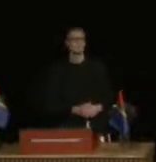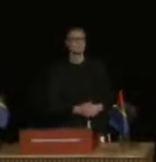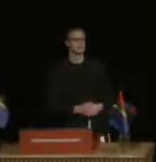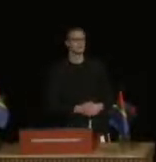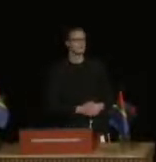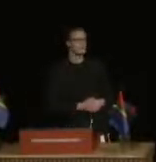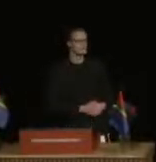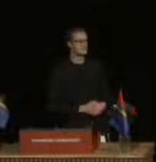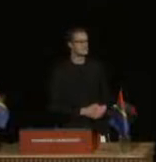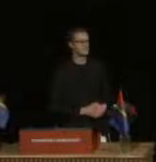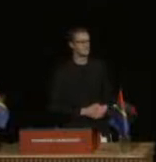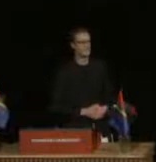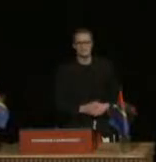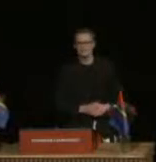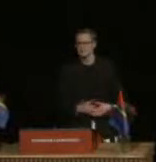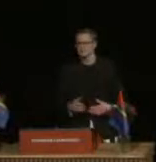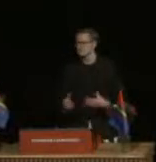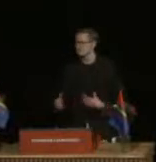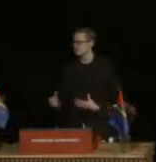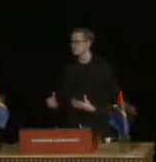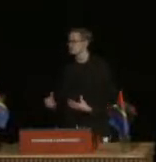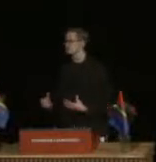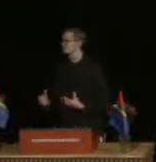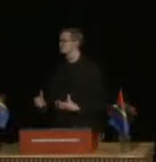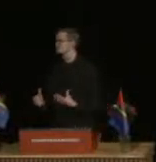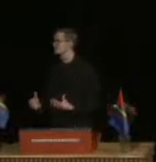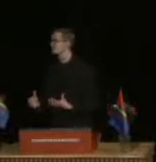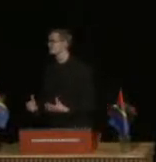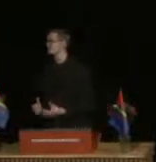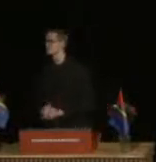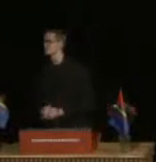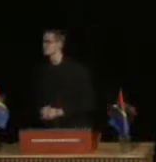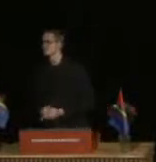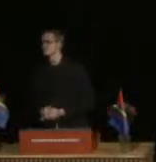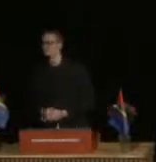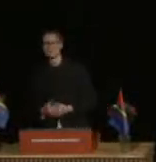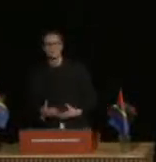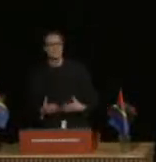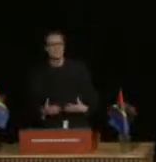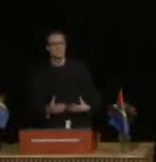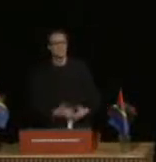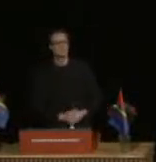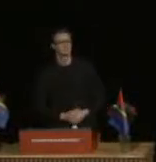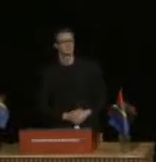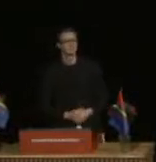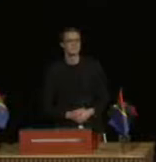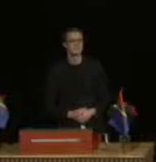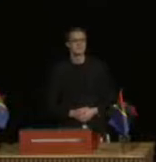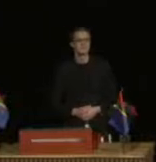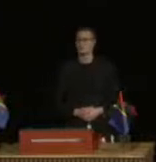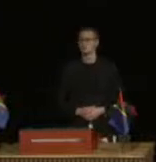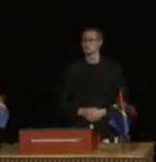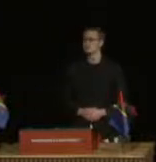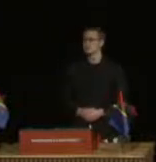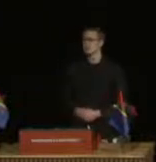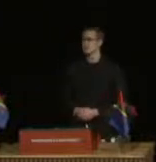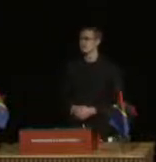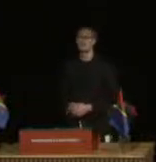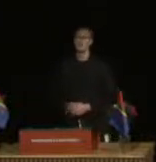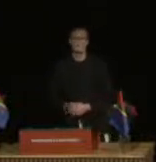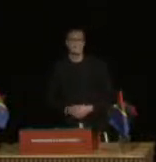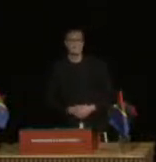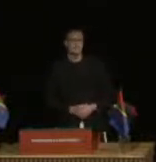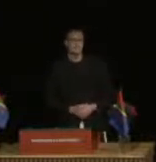Ellers mørk tid, hvor jeg egentlig bare vil at noen skal si navnet mitt. Say my name. Knauskoret synger